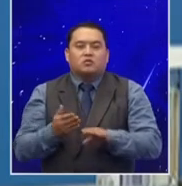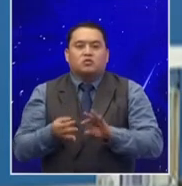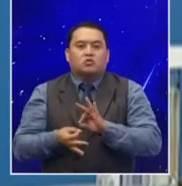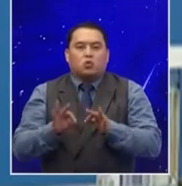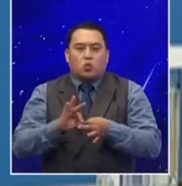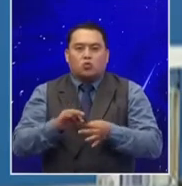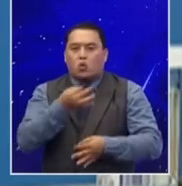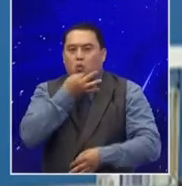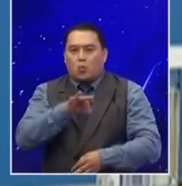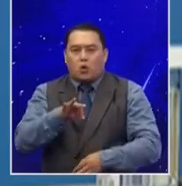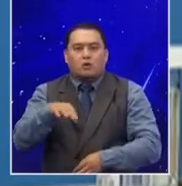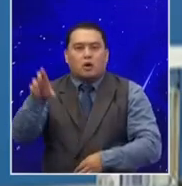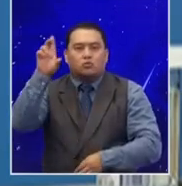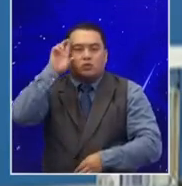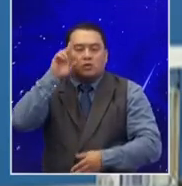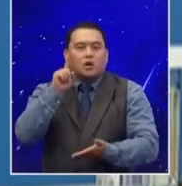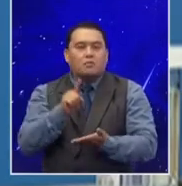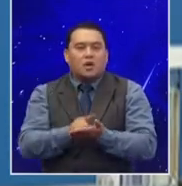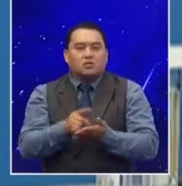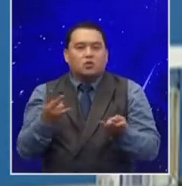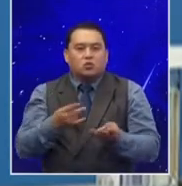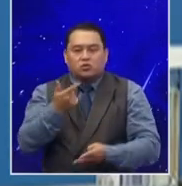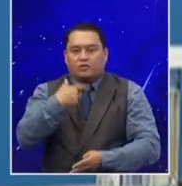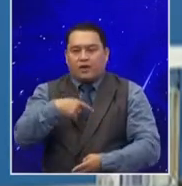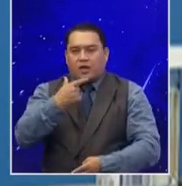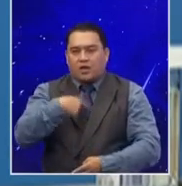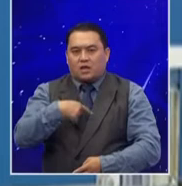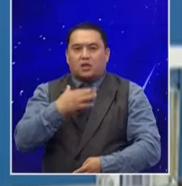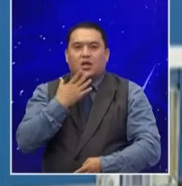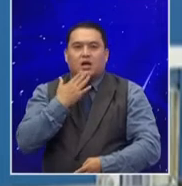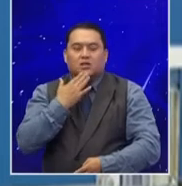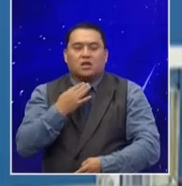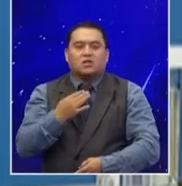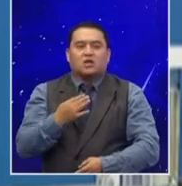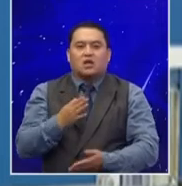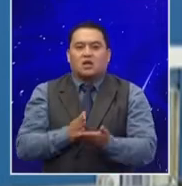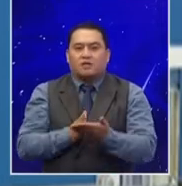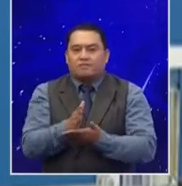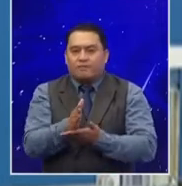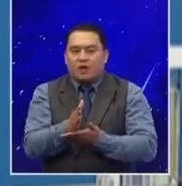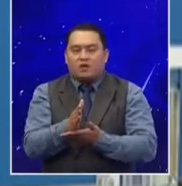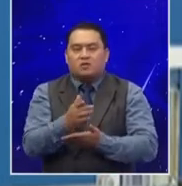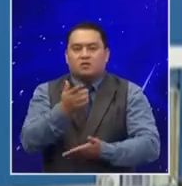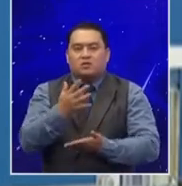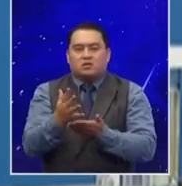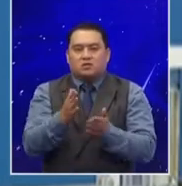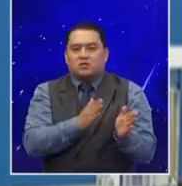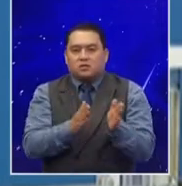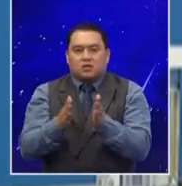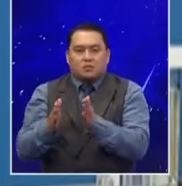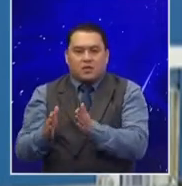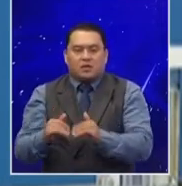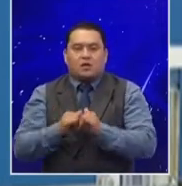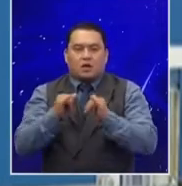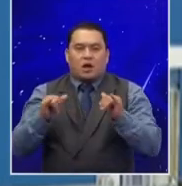любое государство должно исходить из своих долгосрочных национальных интересов во имя сохранения стабильности